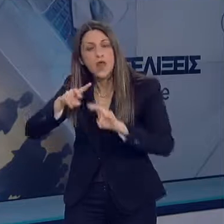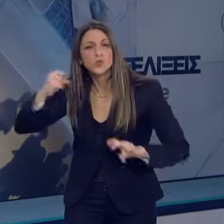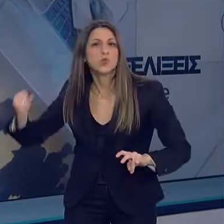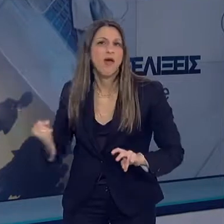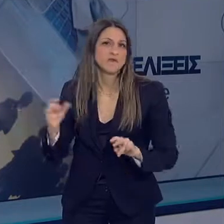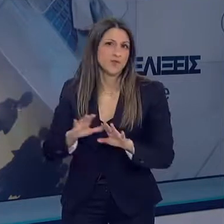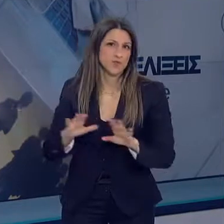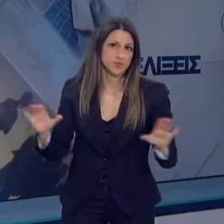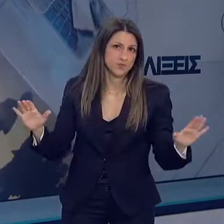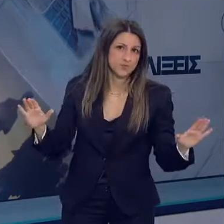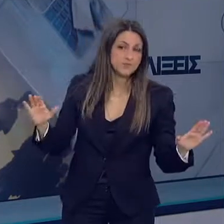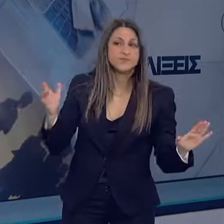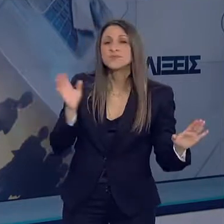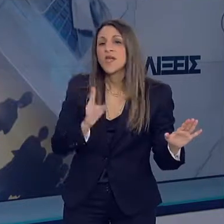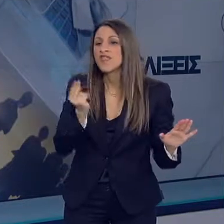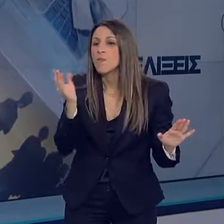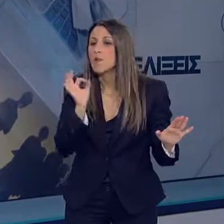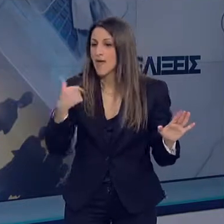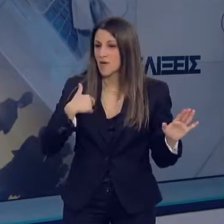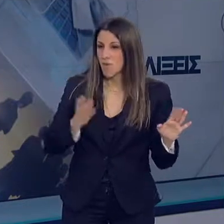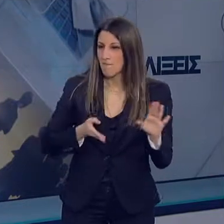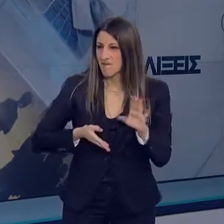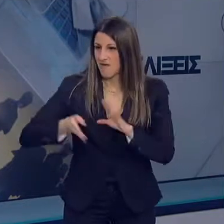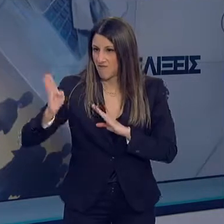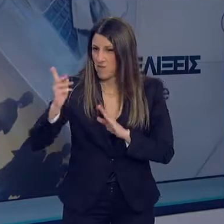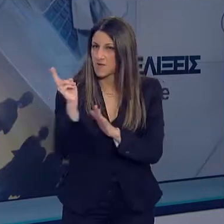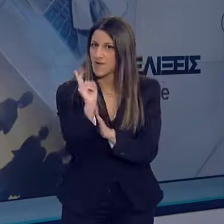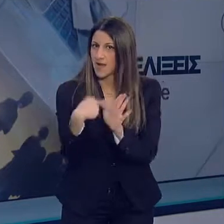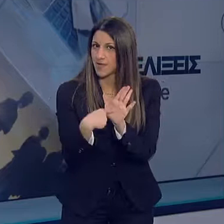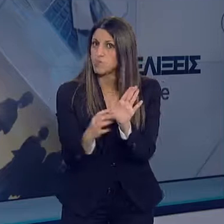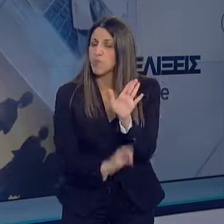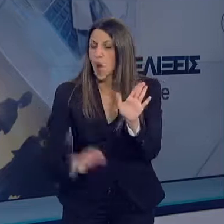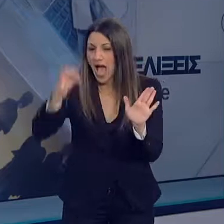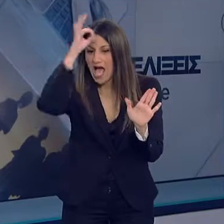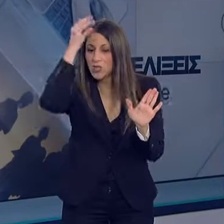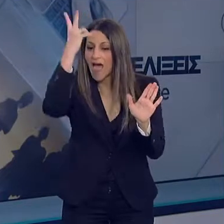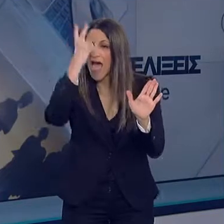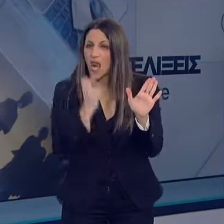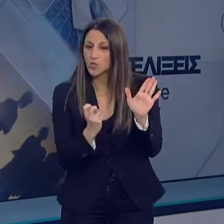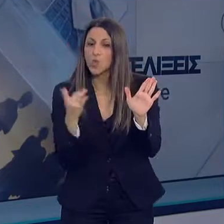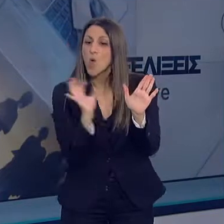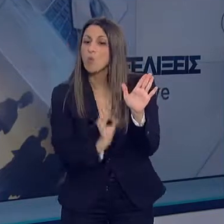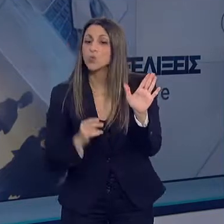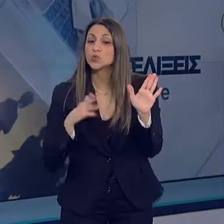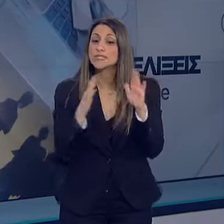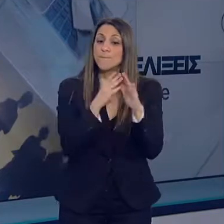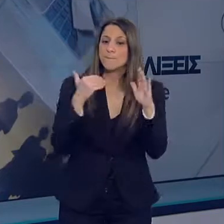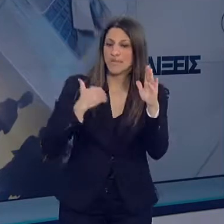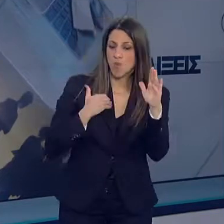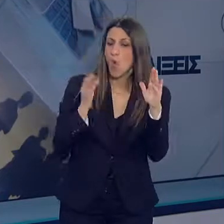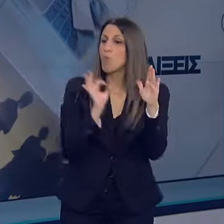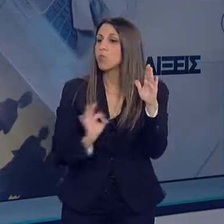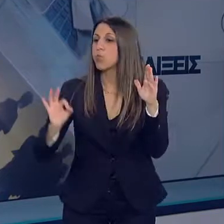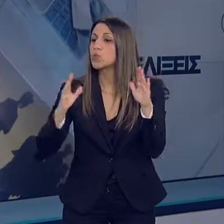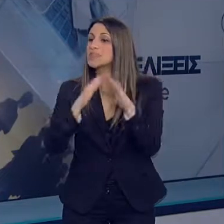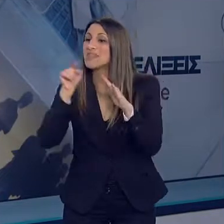χώρα, σε σχέση με το σημείο αναχώρησης και τον προορισμό, και θα μπορεί να γίνεται μόνο με αποκλειστικά μέχρι 2 άτομα κατά